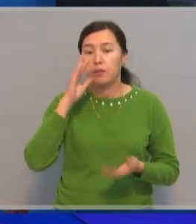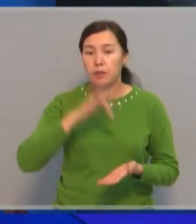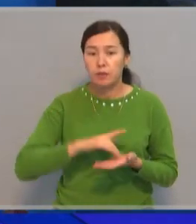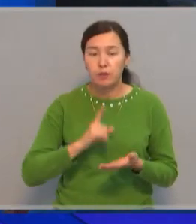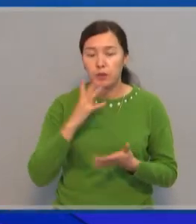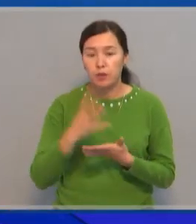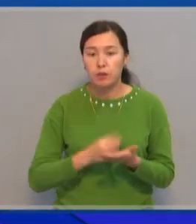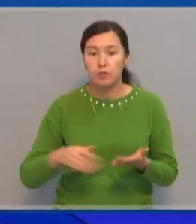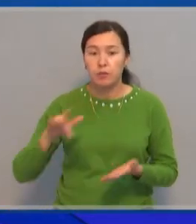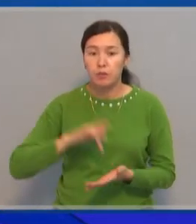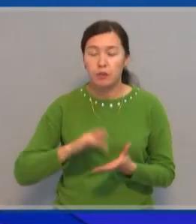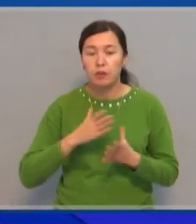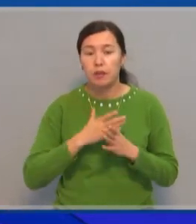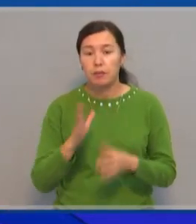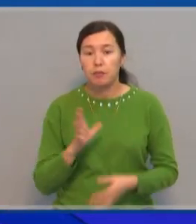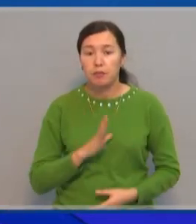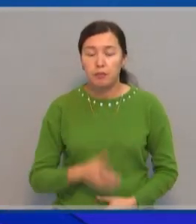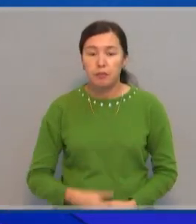қалалық жастар ресурстық орталығы қолдап отыр.